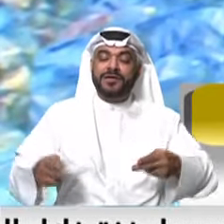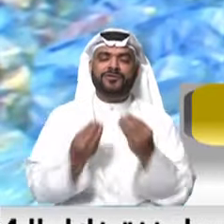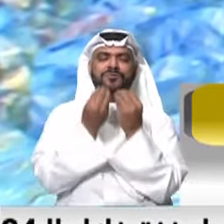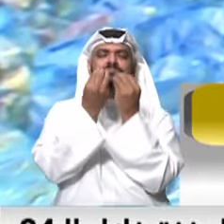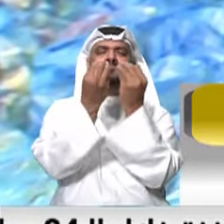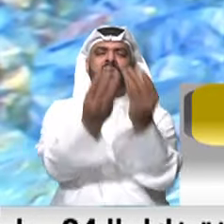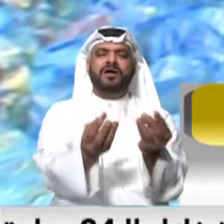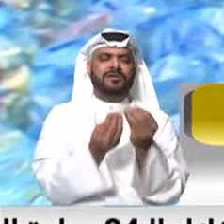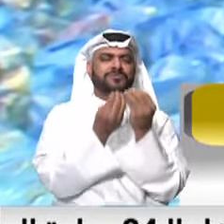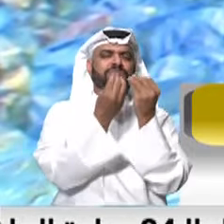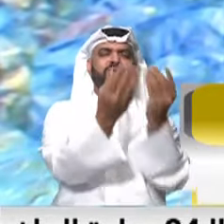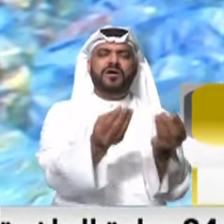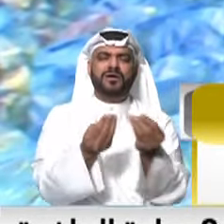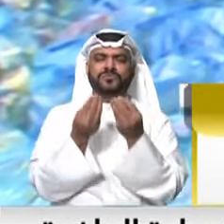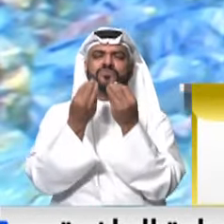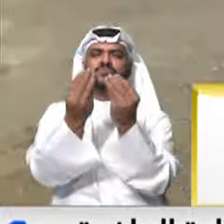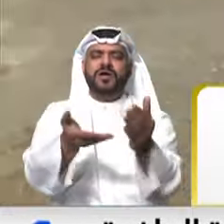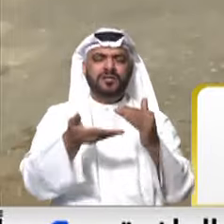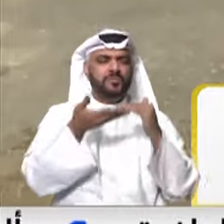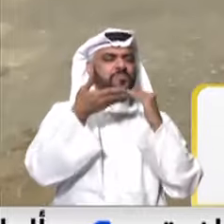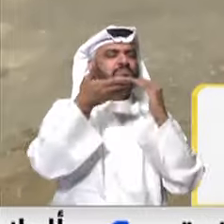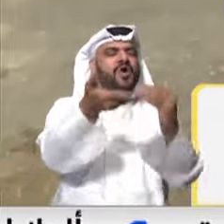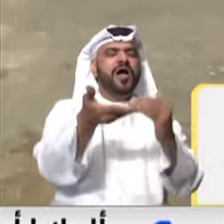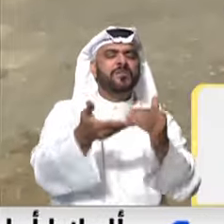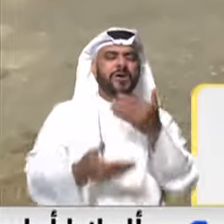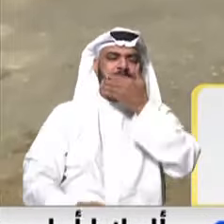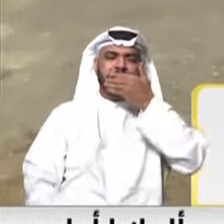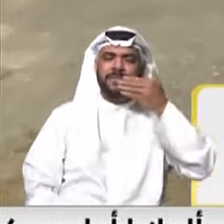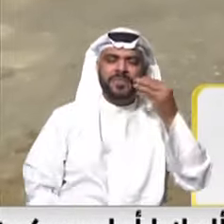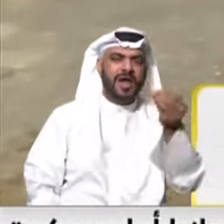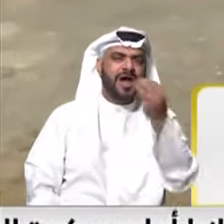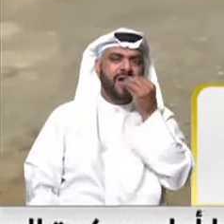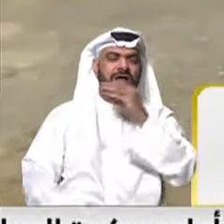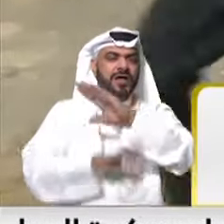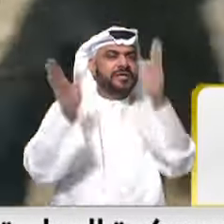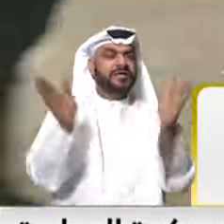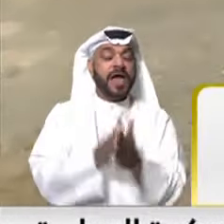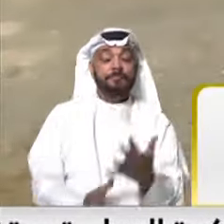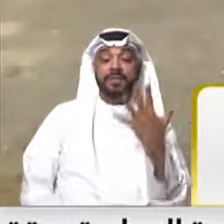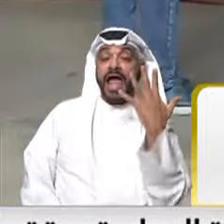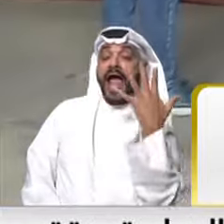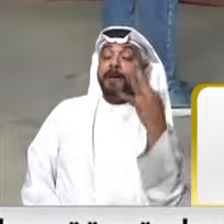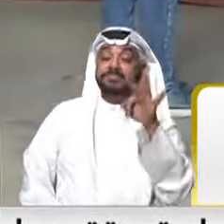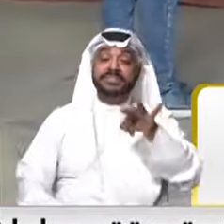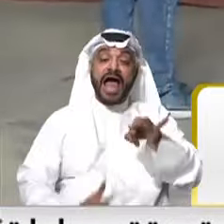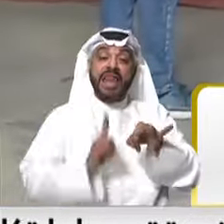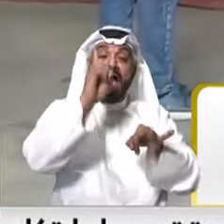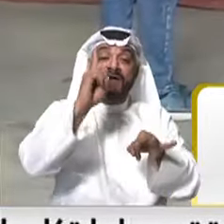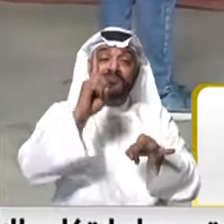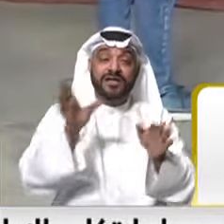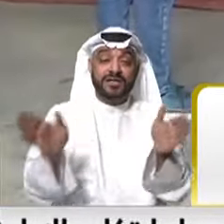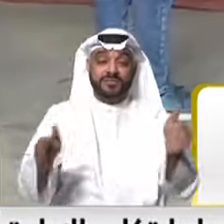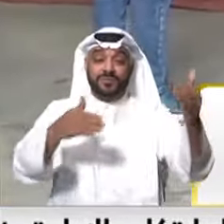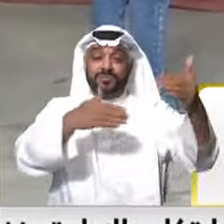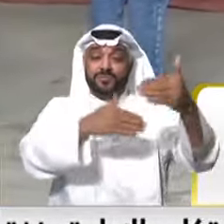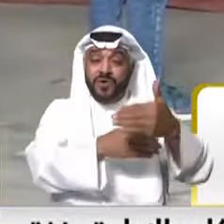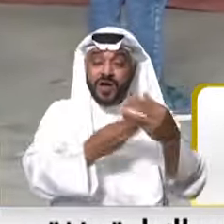مشروعها الرمضان المميز إفطار الصائم، وتوزيع 5000 سلة غذائية إلى شمال قطاع غزة